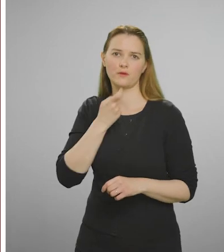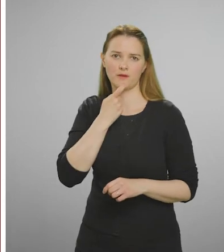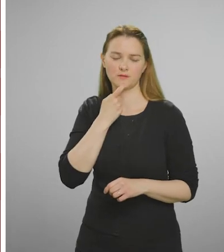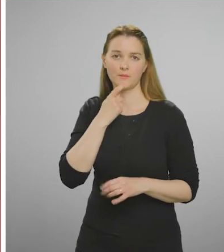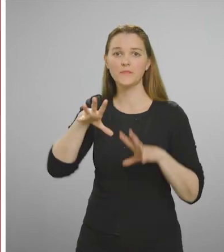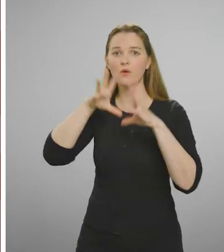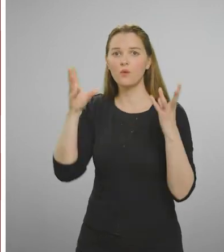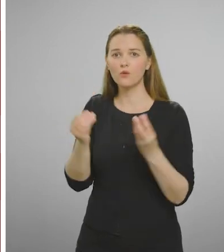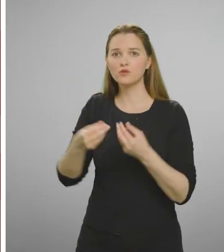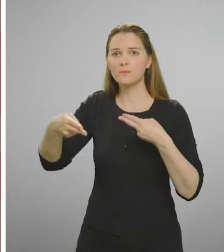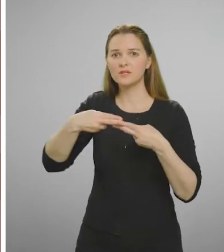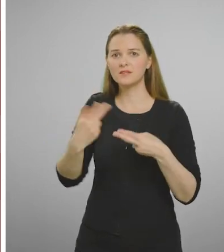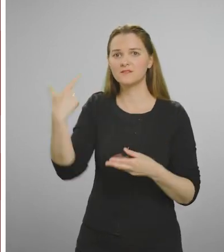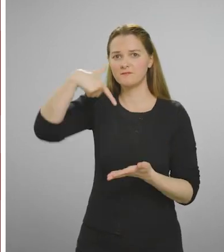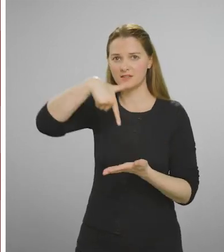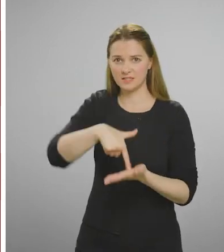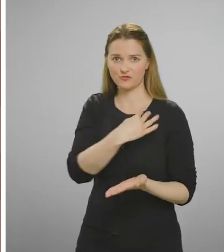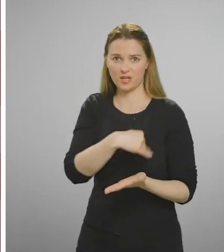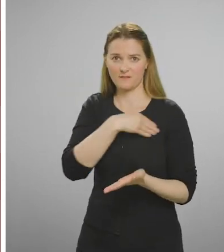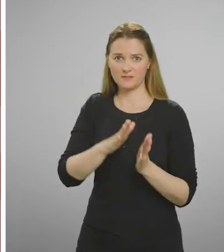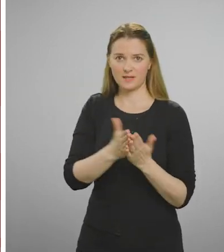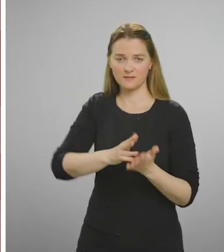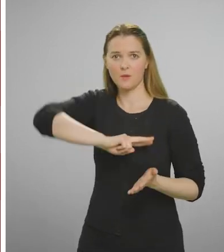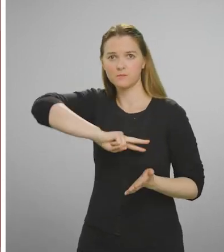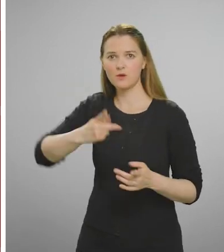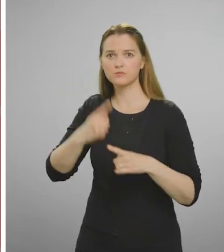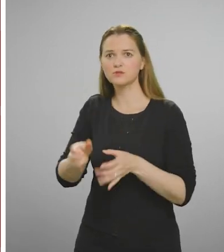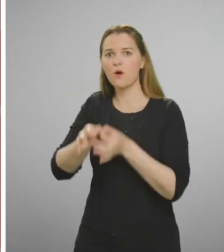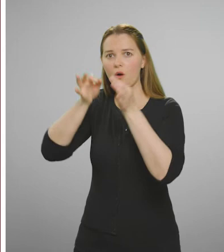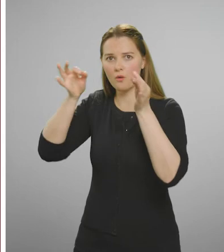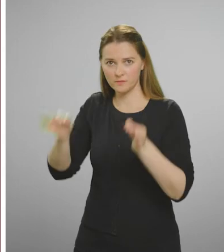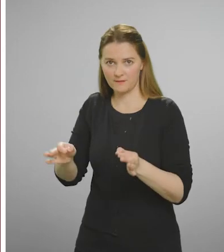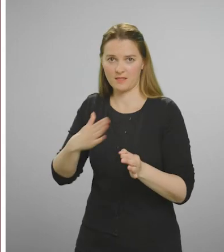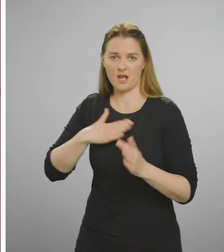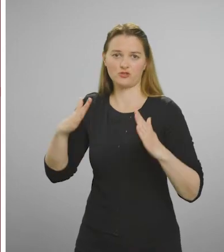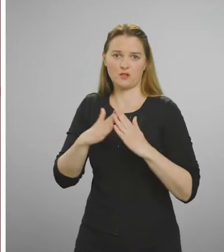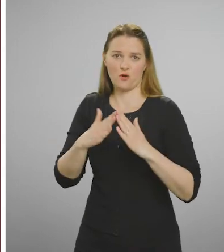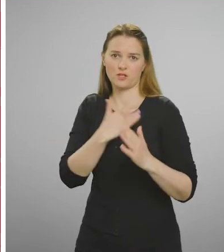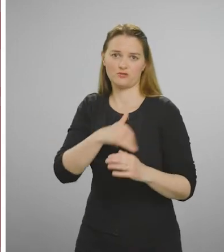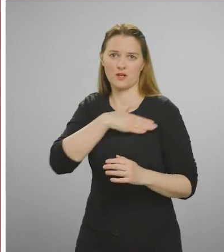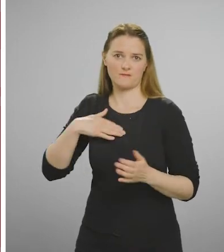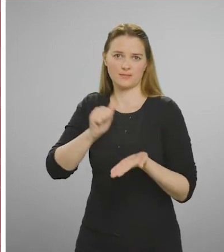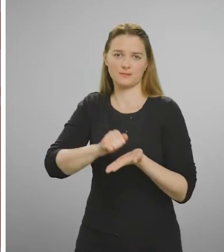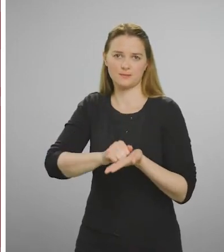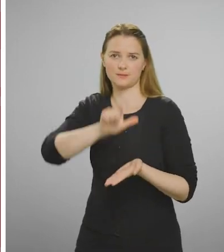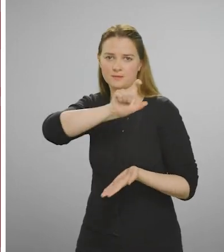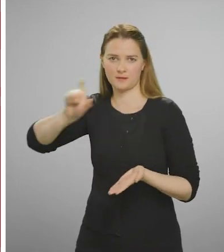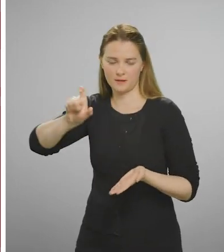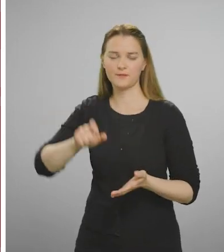jezici. Ukupno je gotovo 2000 hrvatskih naslova prevedeno i objavljeno od strane domaćih